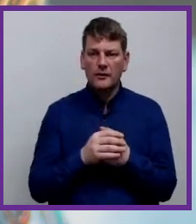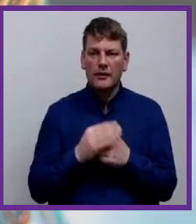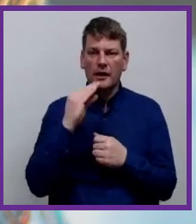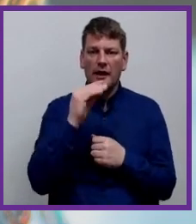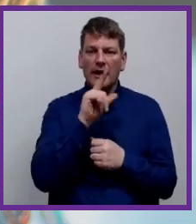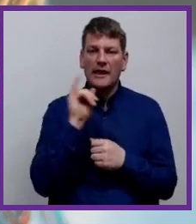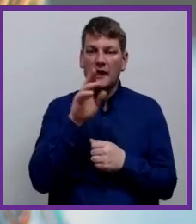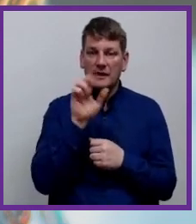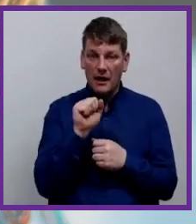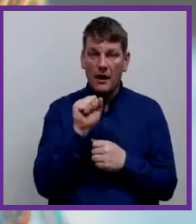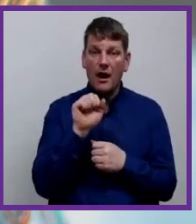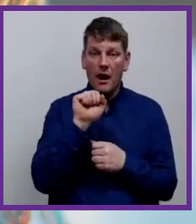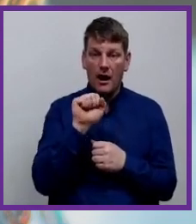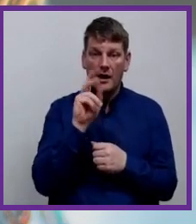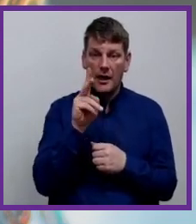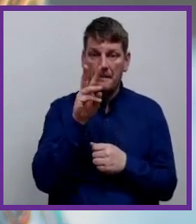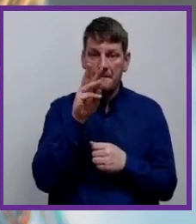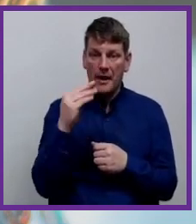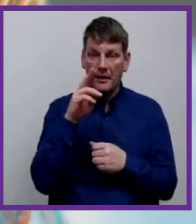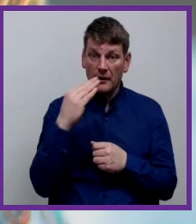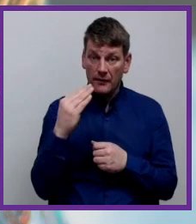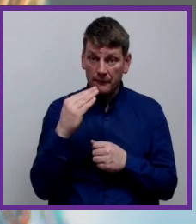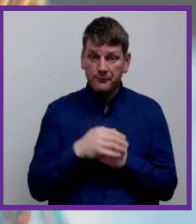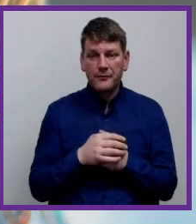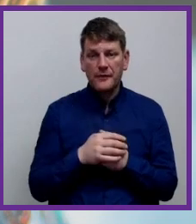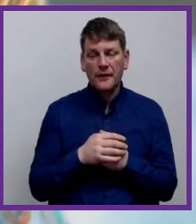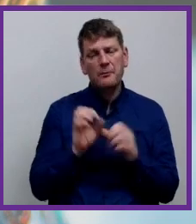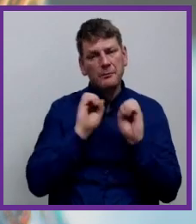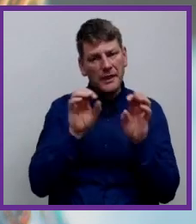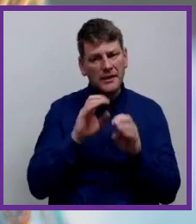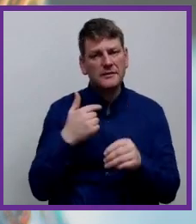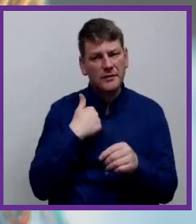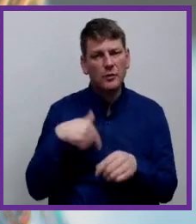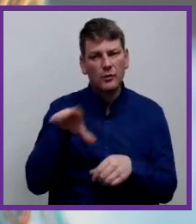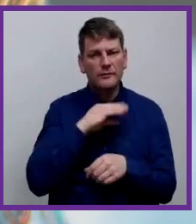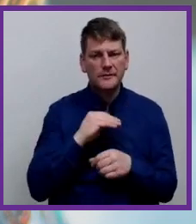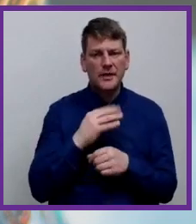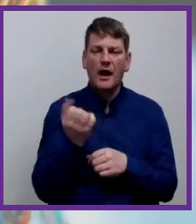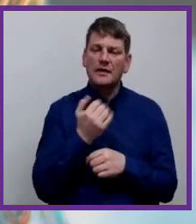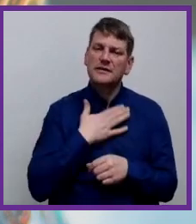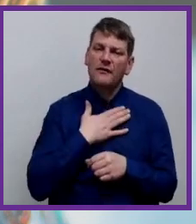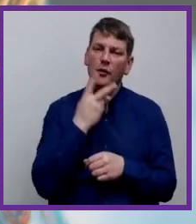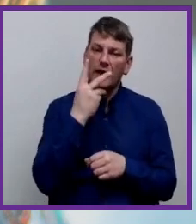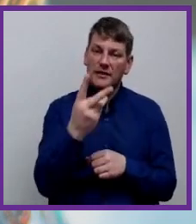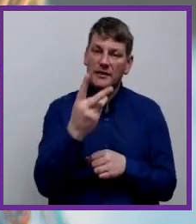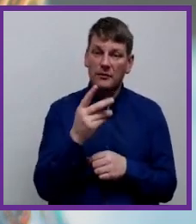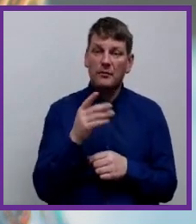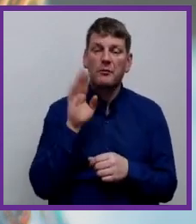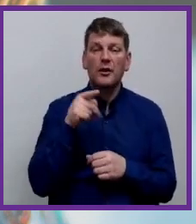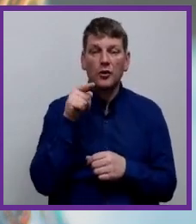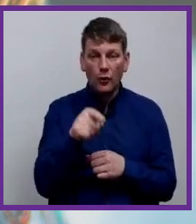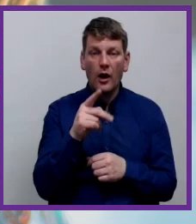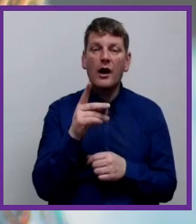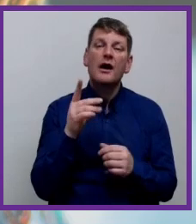Elīnai Akmanē. Un Elīna, padalaties lūdzu ar mums ar savu redzējumu par to, kā māksla